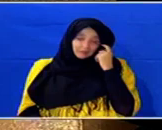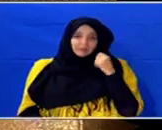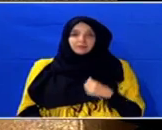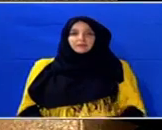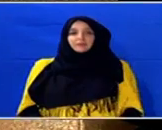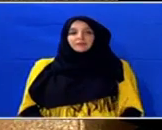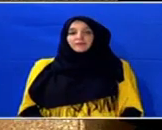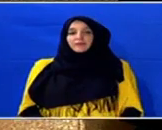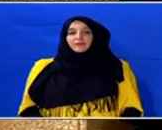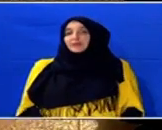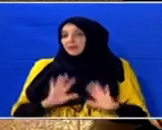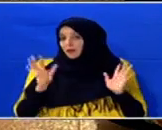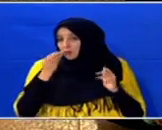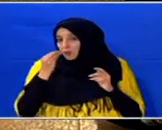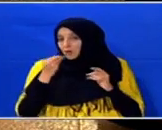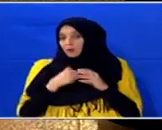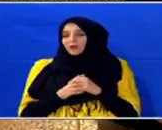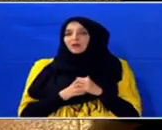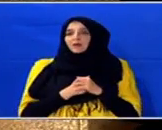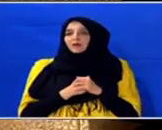طيب عندك سؤال اخر ولا خلاص اكتفيتي؟